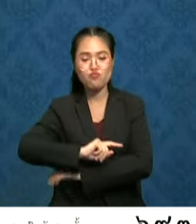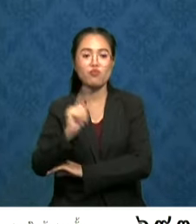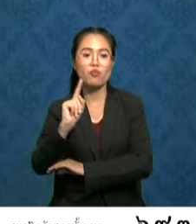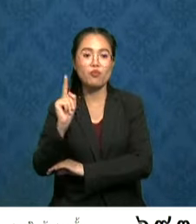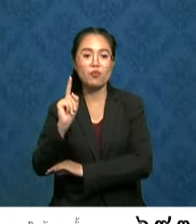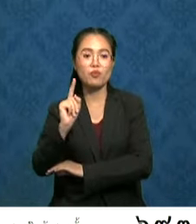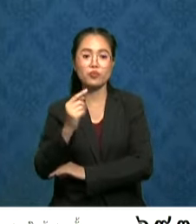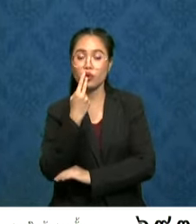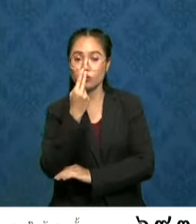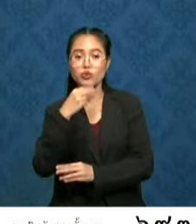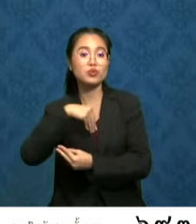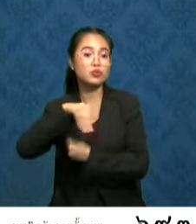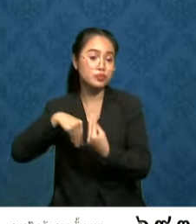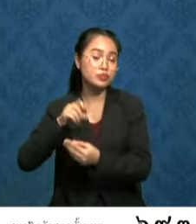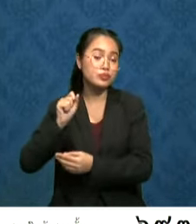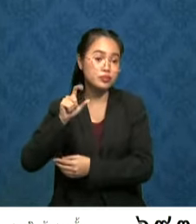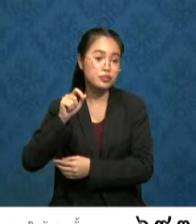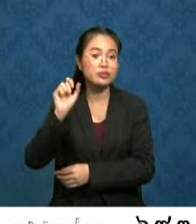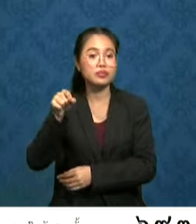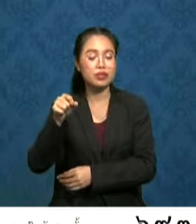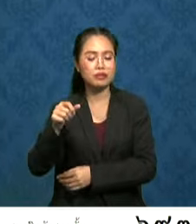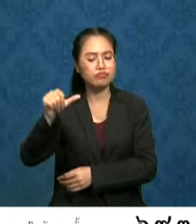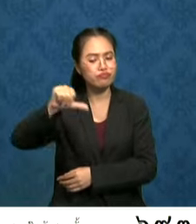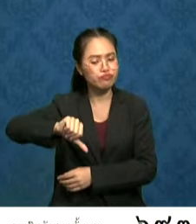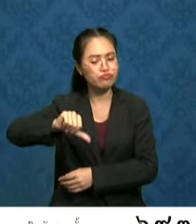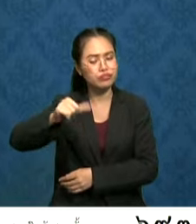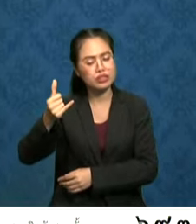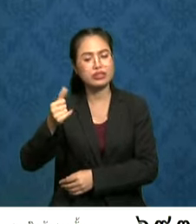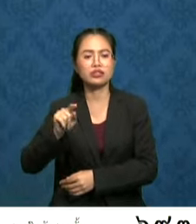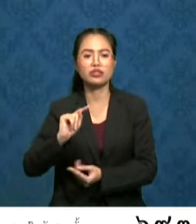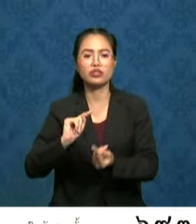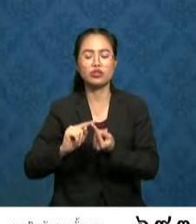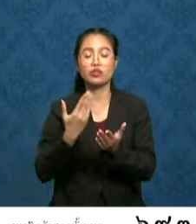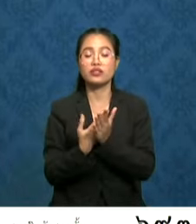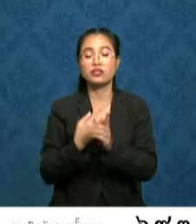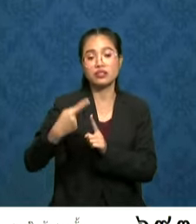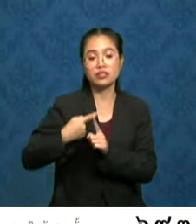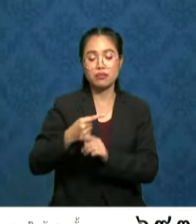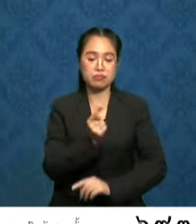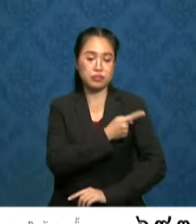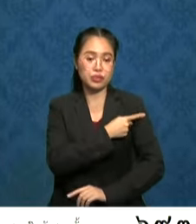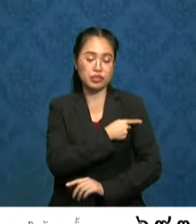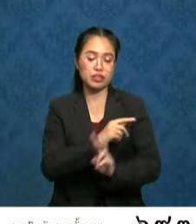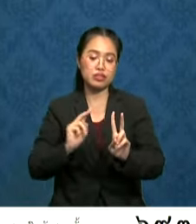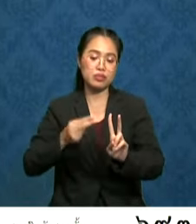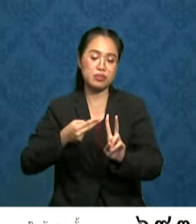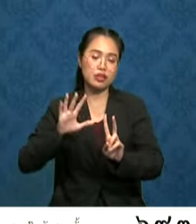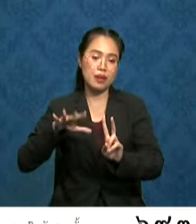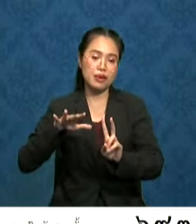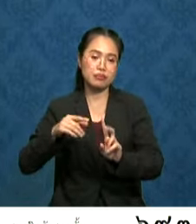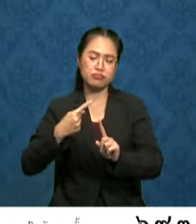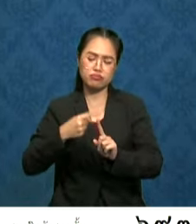อยู่กับสภาพเศรษฐกิจอยู่อีกนะคะว่ามันจะดีหรือไม่มันถึงจะได้ถึง 600ส่วนเงินเดือนปริญญาตรีนะคะก็จริงๆขึ้นมาแล้ว